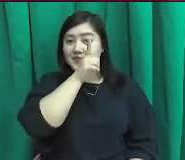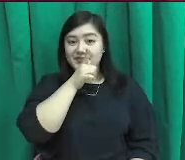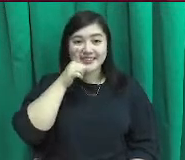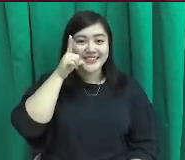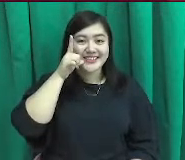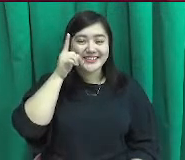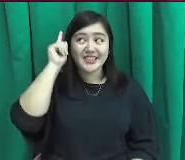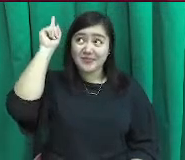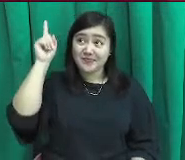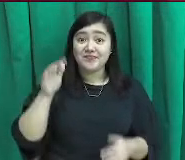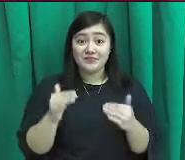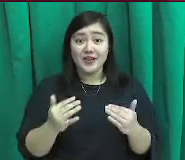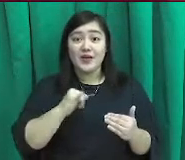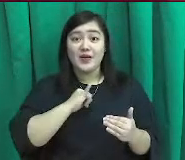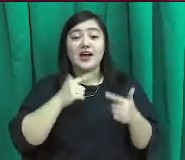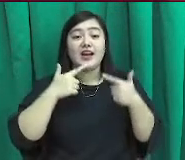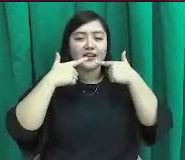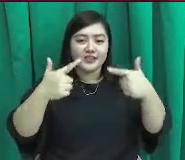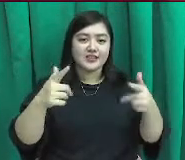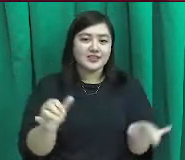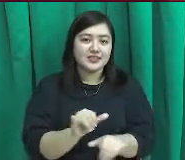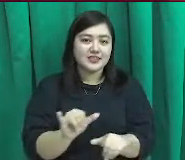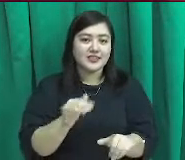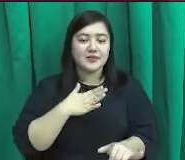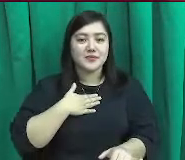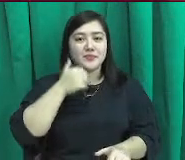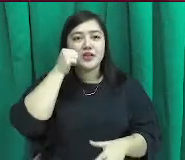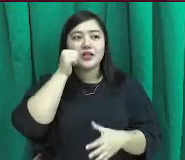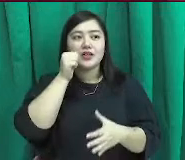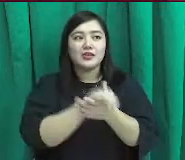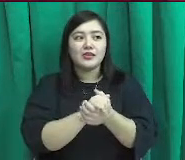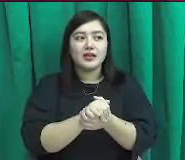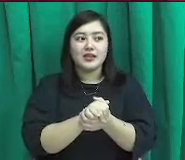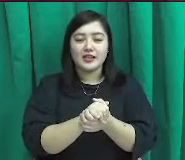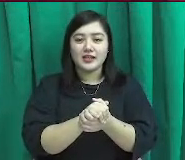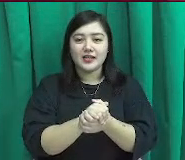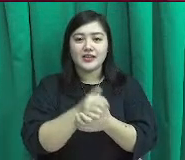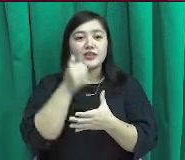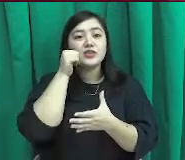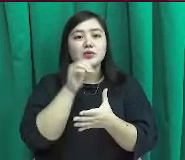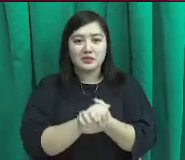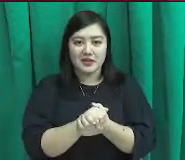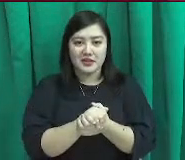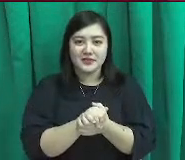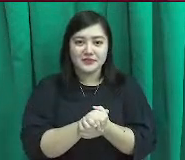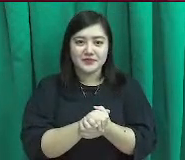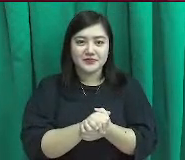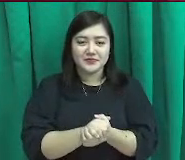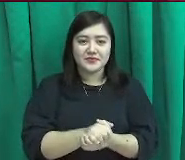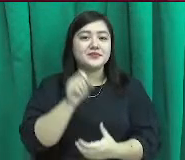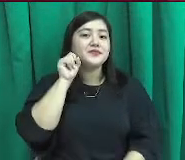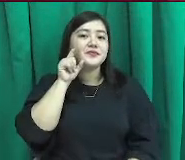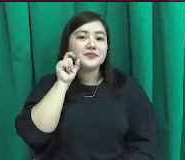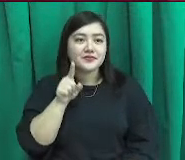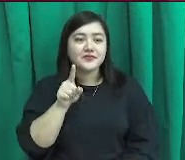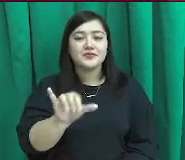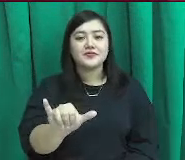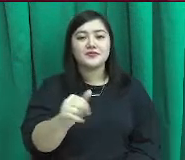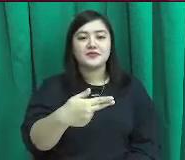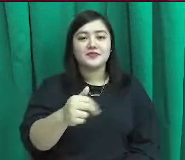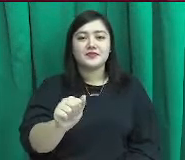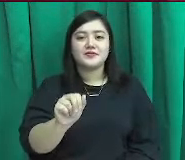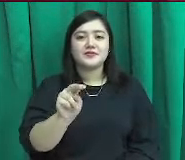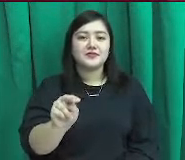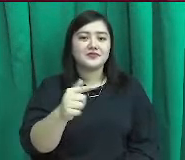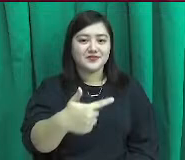Ma'am Yang. Yeah. Hello, babe. And well, workout buddy ko kanina yan eh. Yeah. Kasama ko yan, Sir Rudy, Sir Noel, nag-workout